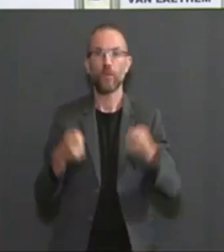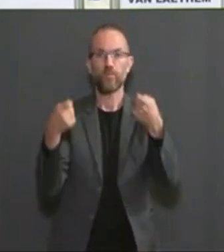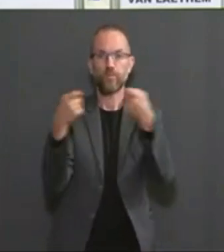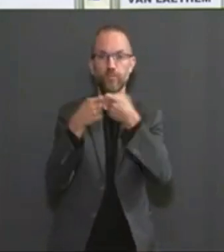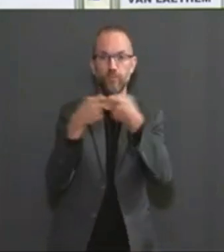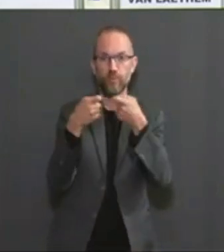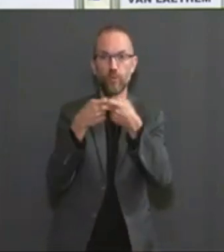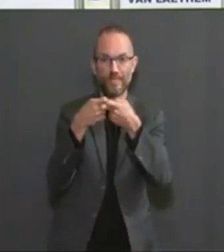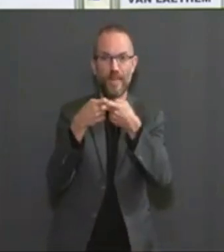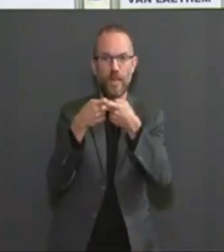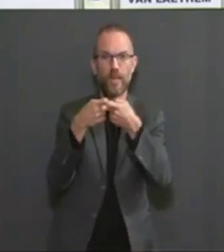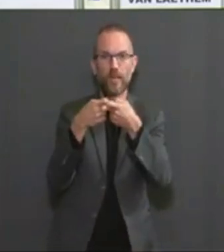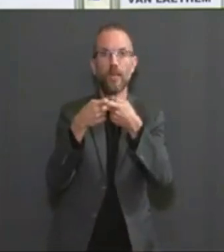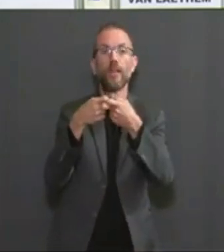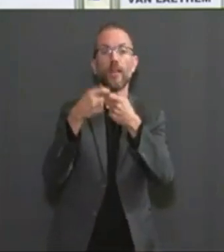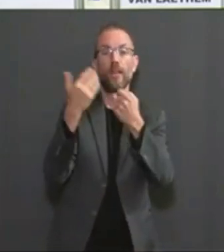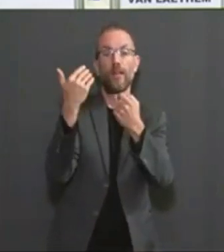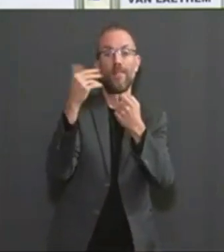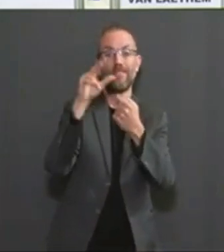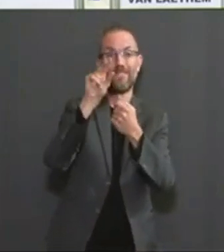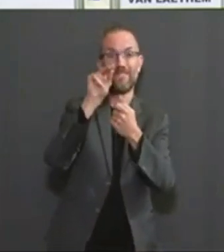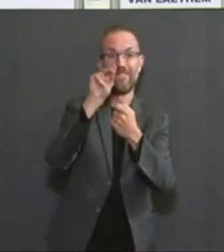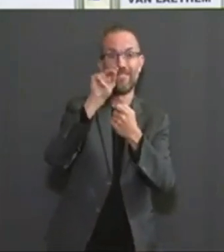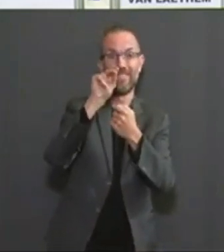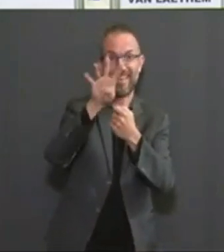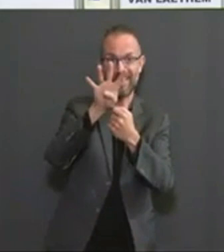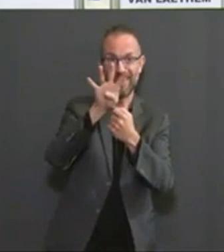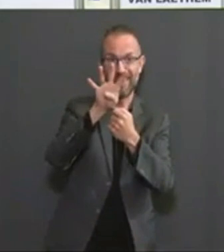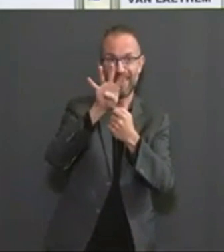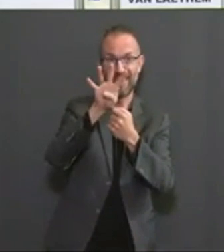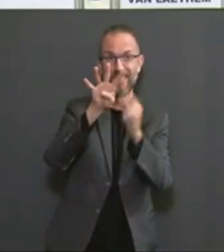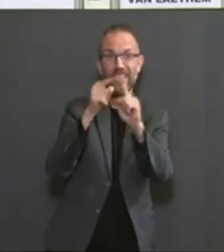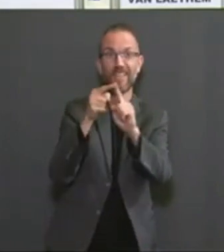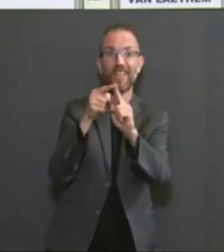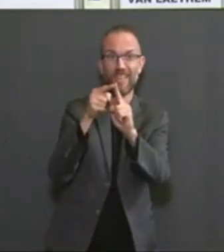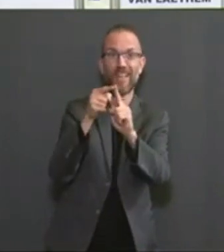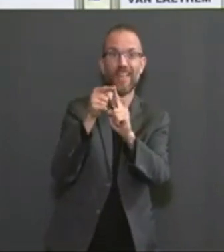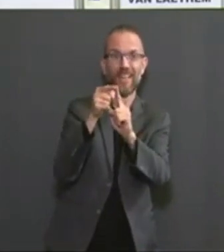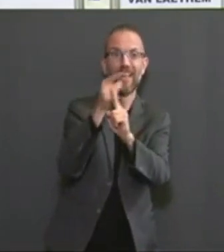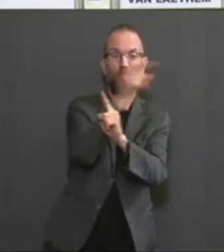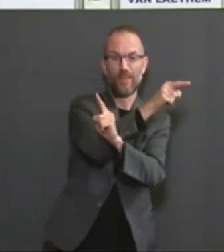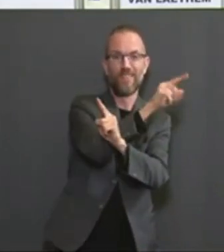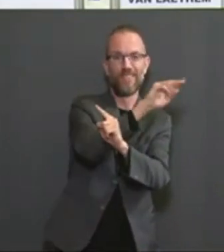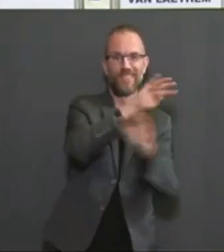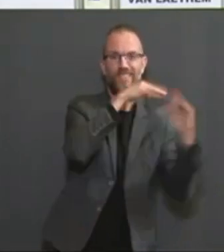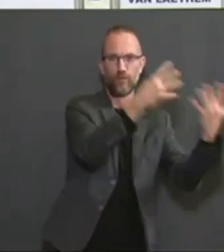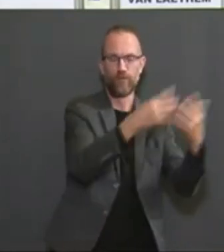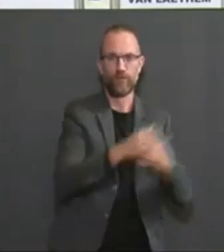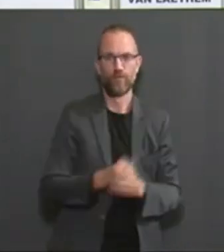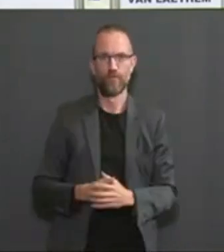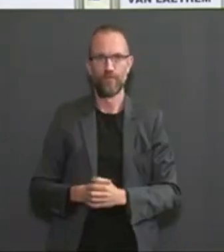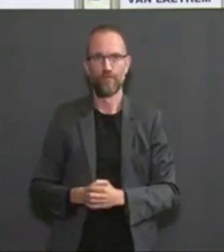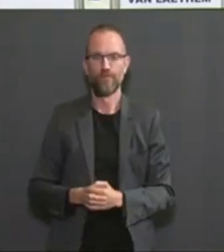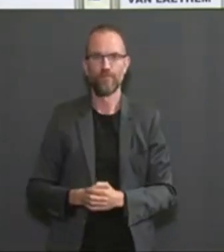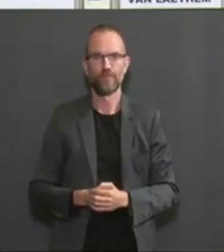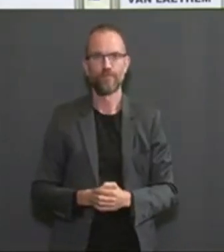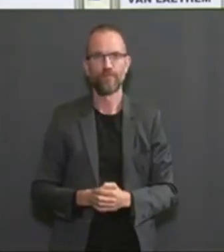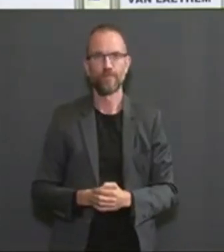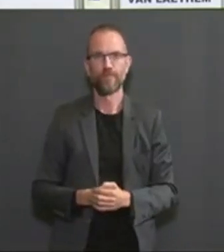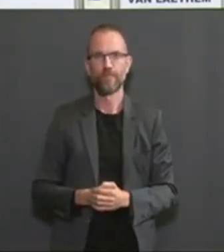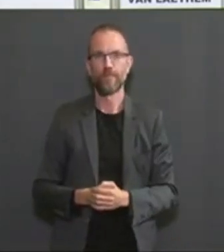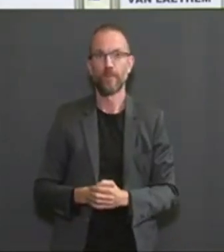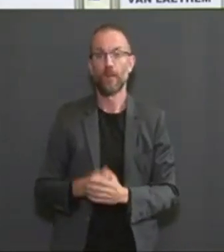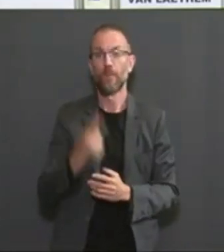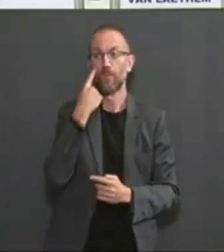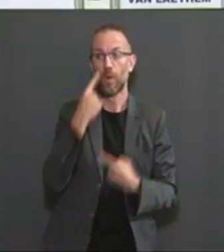Sur l'ensemble de ces maisons de repos, on voit donc que le nombre de maisons de repos avec des contaminations diminue.